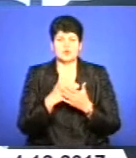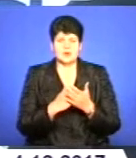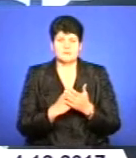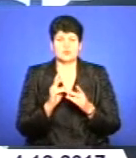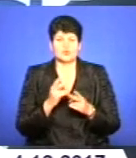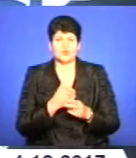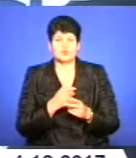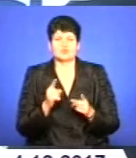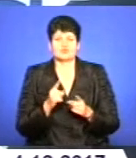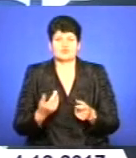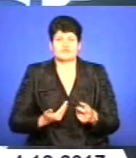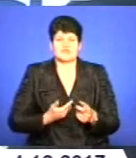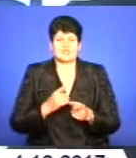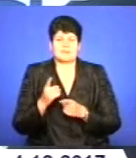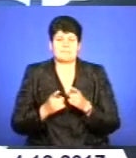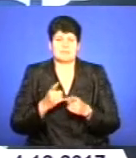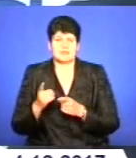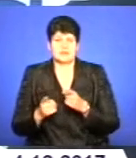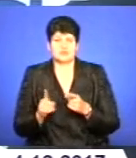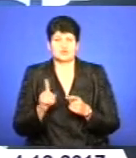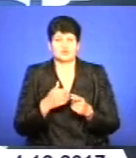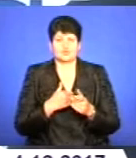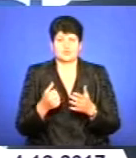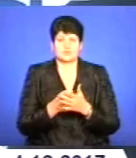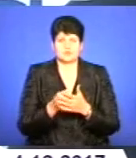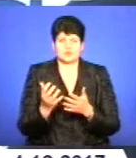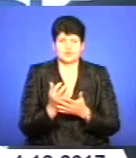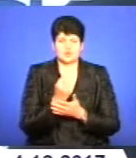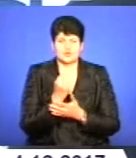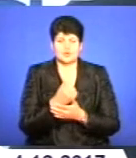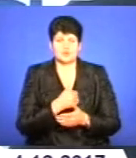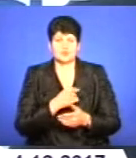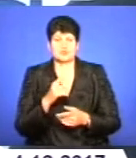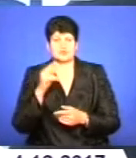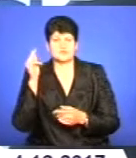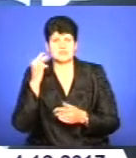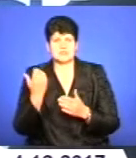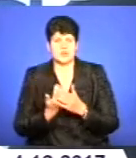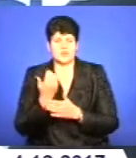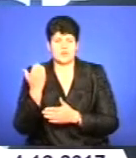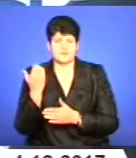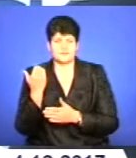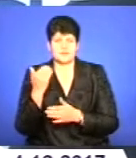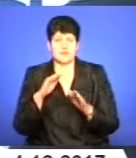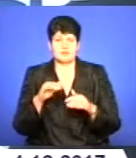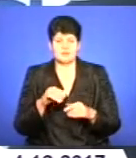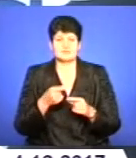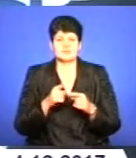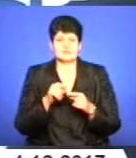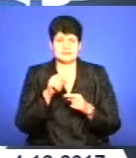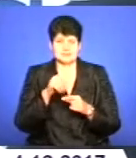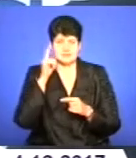хочуть чогось в житті міняти, хочуть чогось здобувати, хочуть чогось вчитись нового. І потім з цими